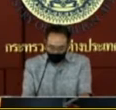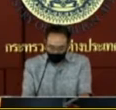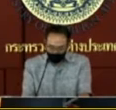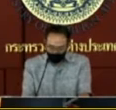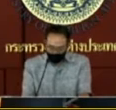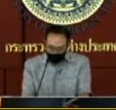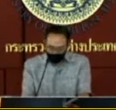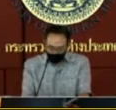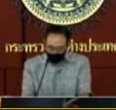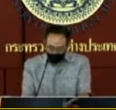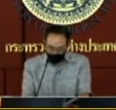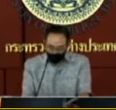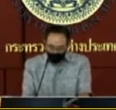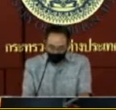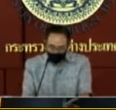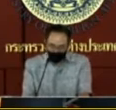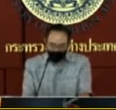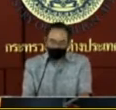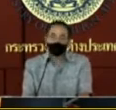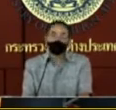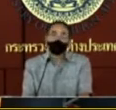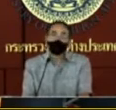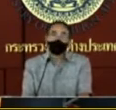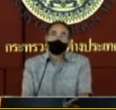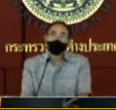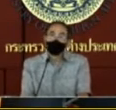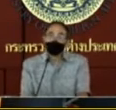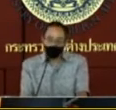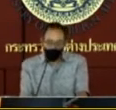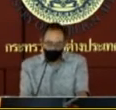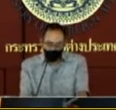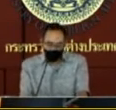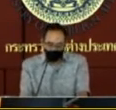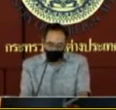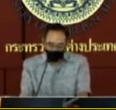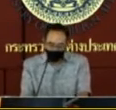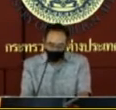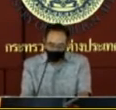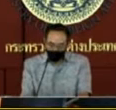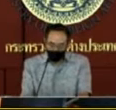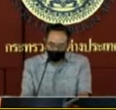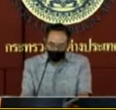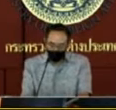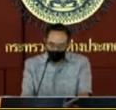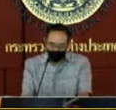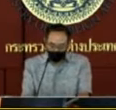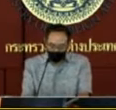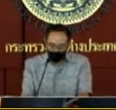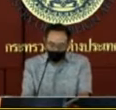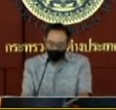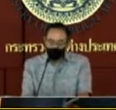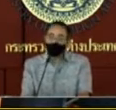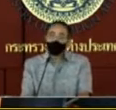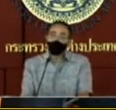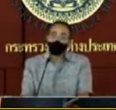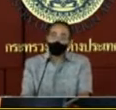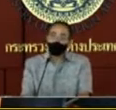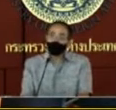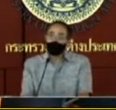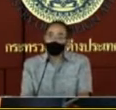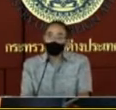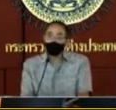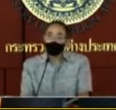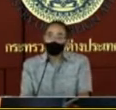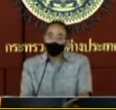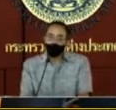จากรัฐแคลิฟอร์เวอร์จิเนียนะครับเข้าเยี่ยมคารวะท่านรองนายกรัฐมนตรีและรัฐมนตรีว่าการกระทรวงต่างประเทศในโอกาส